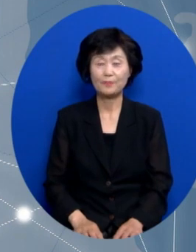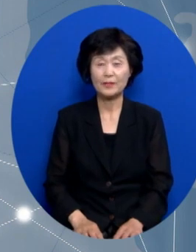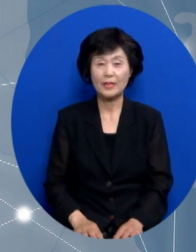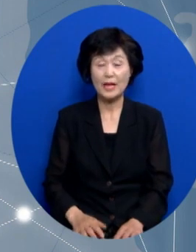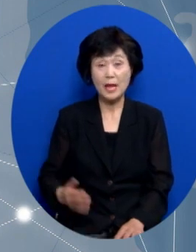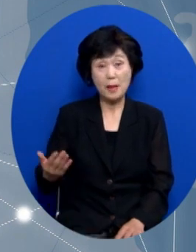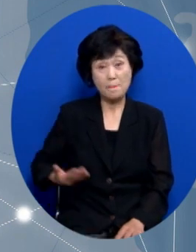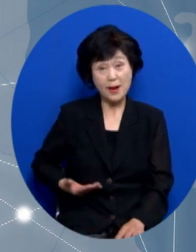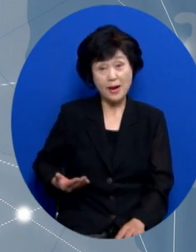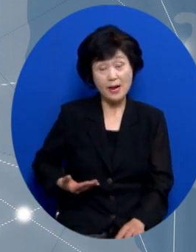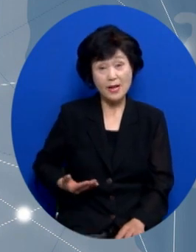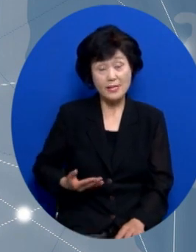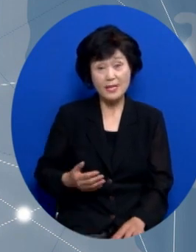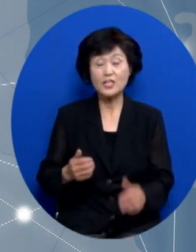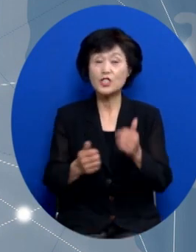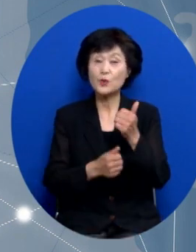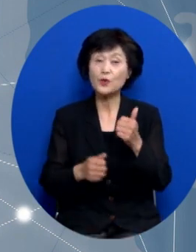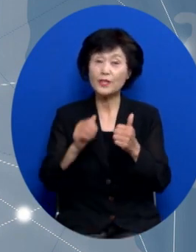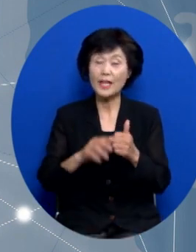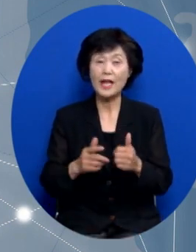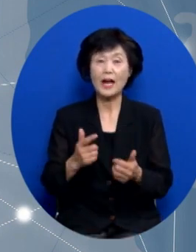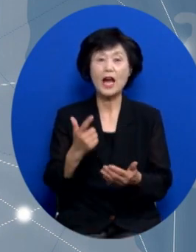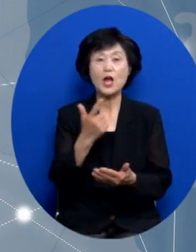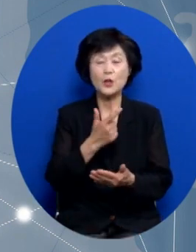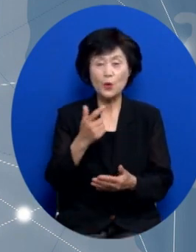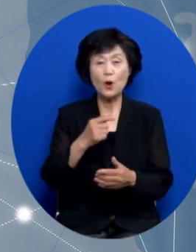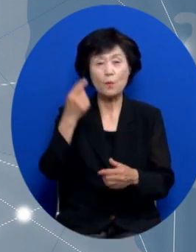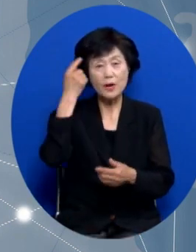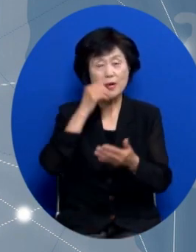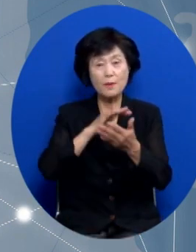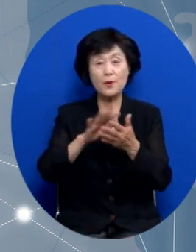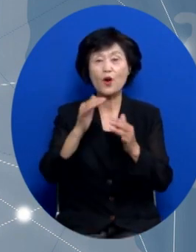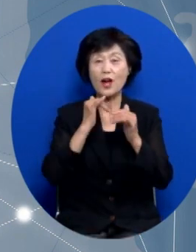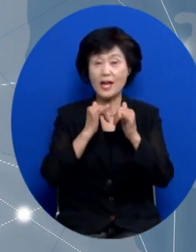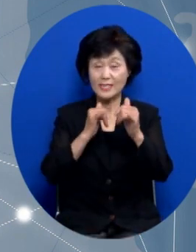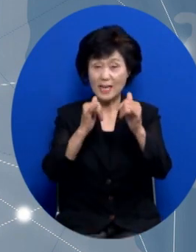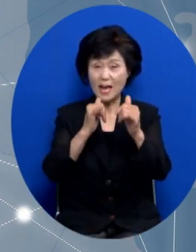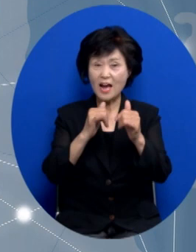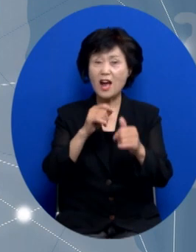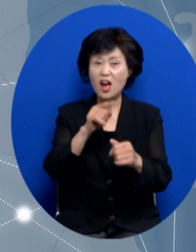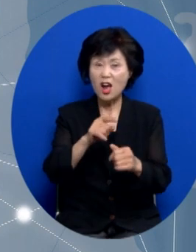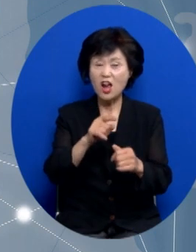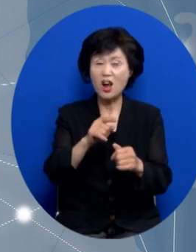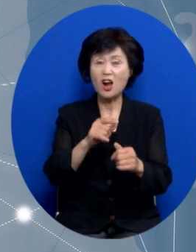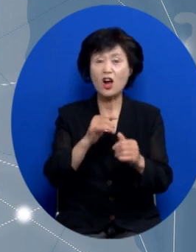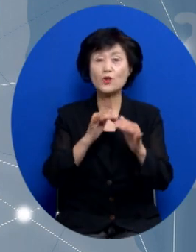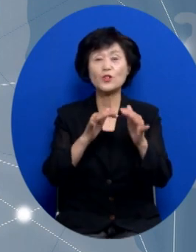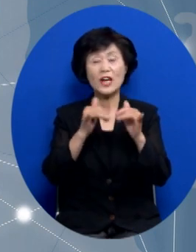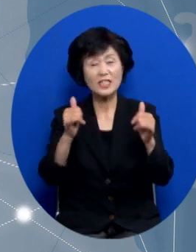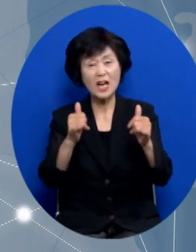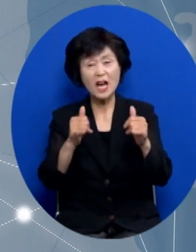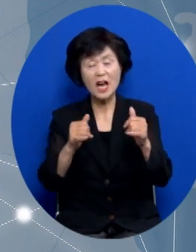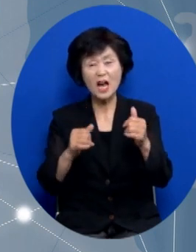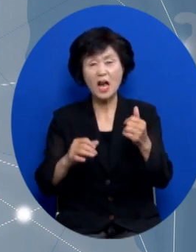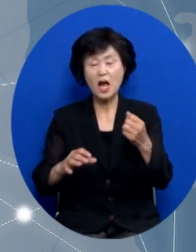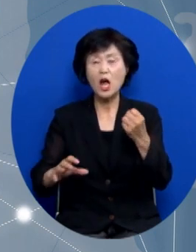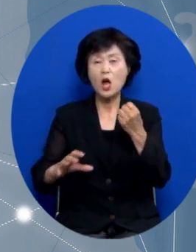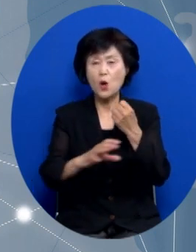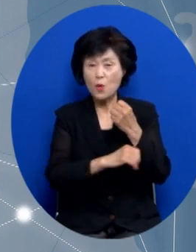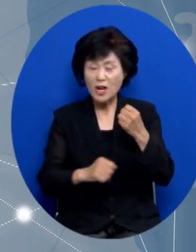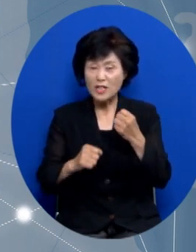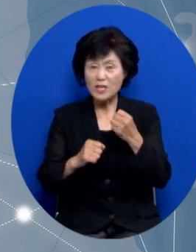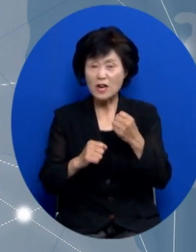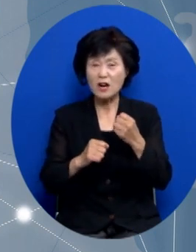방글라데시 반부패 위원회가 노벨 평화상 수상자인 빈곤 퇴치 운동가 무함마드 유누스를 횡령 혐의로